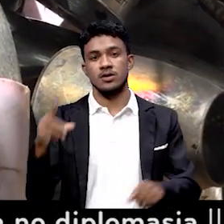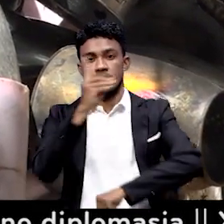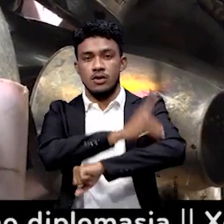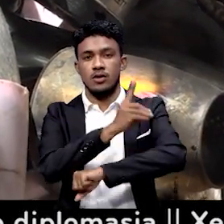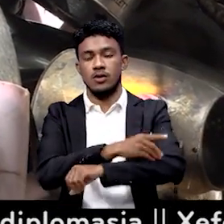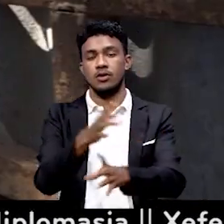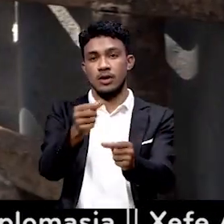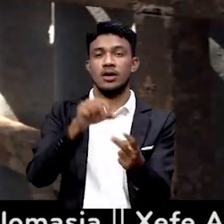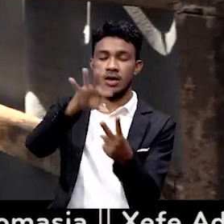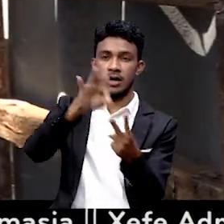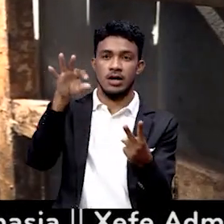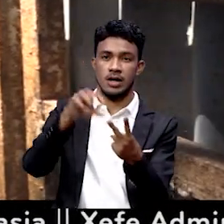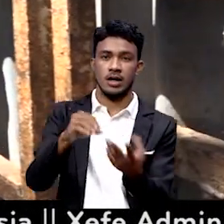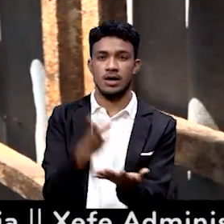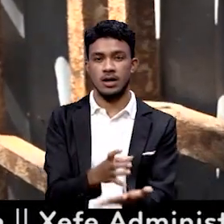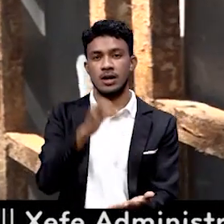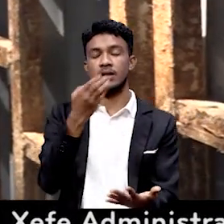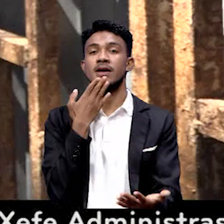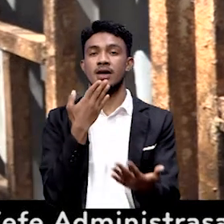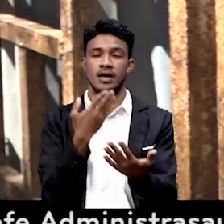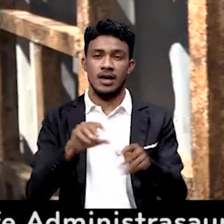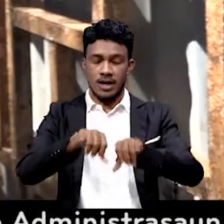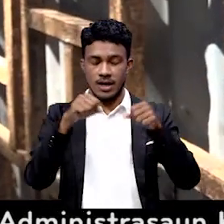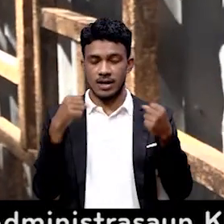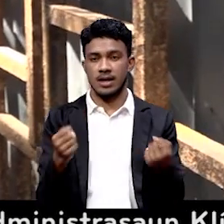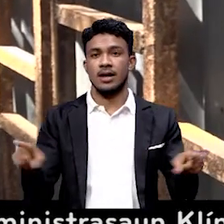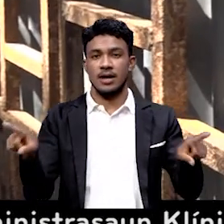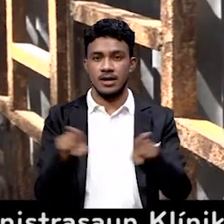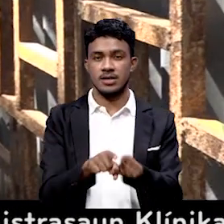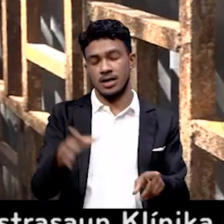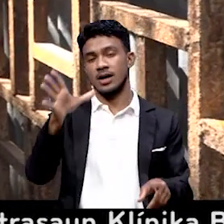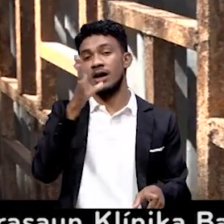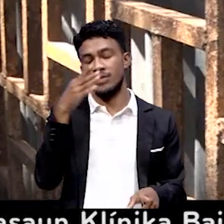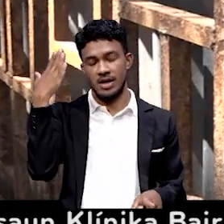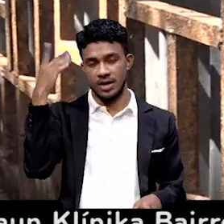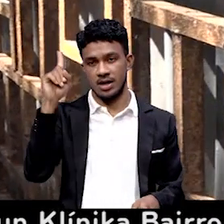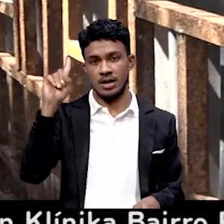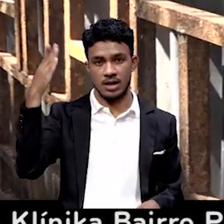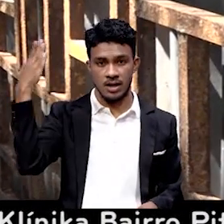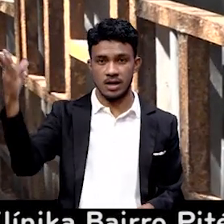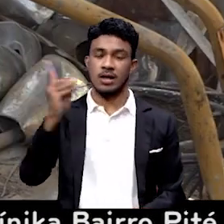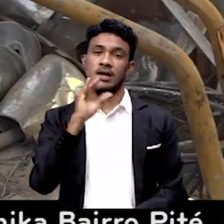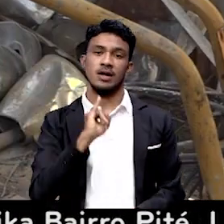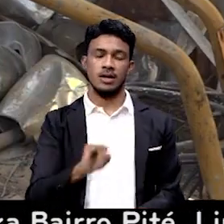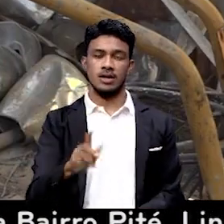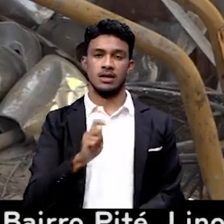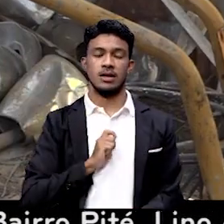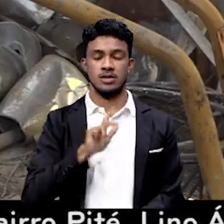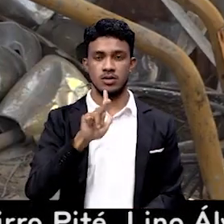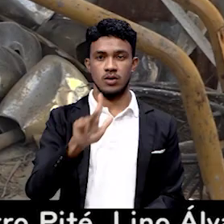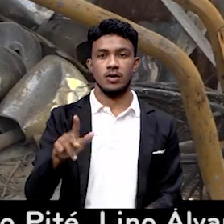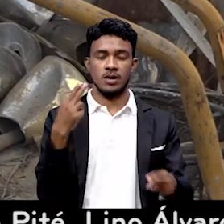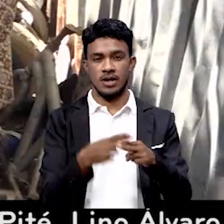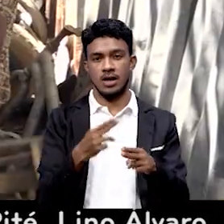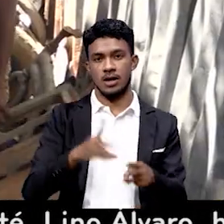hili lata no besiat hane sang inang faluk ida hela iha lidung kapital dili tasitolu honaran Domingas